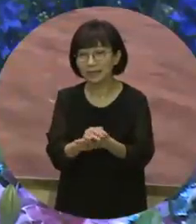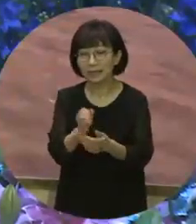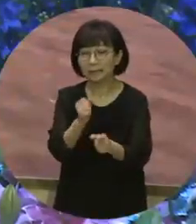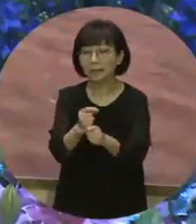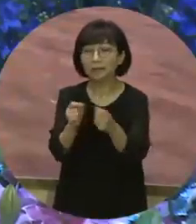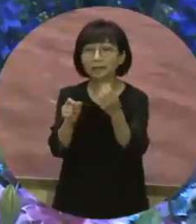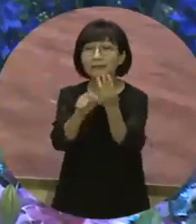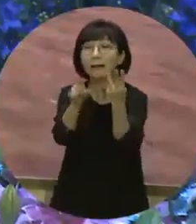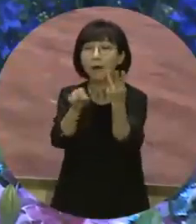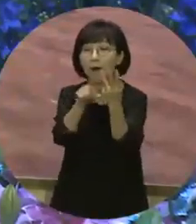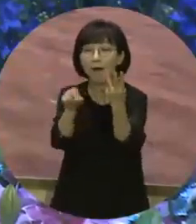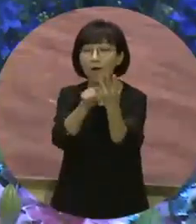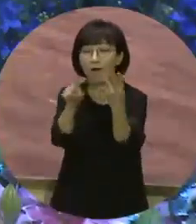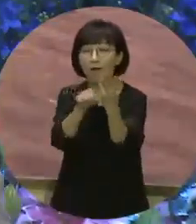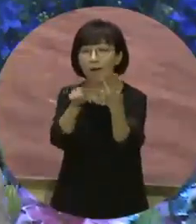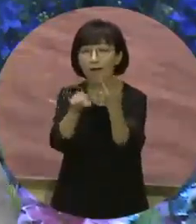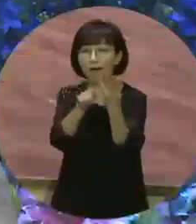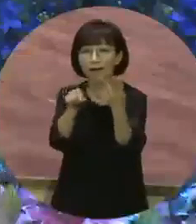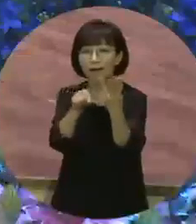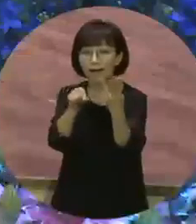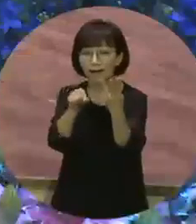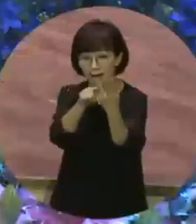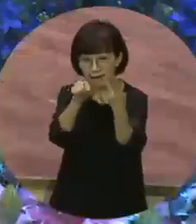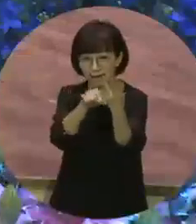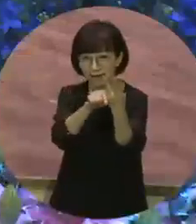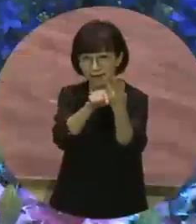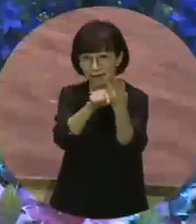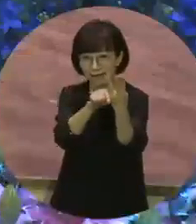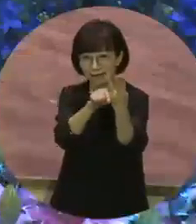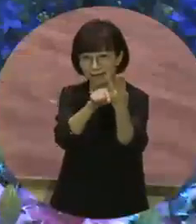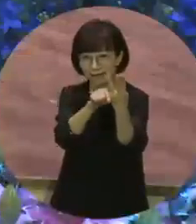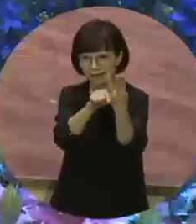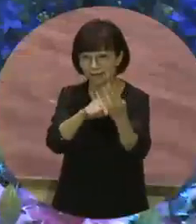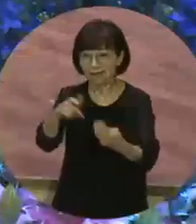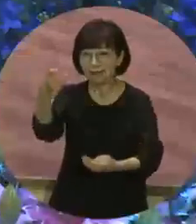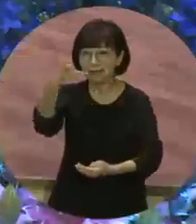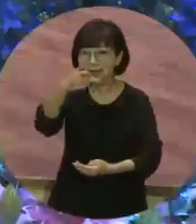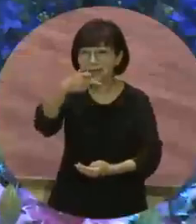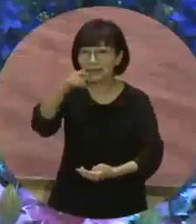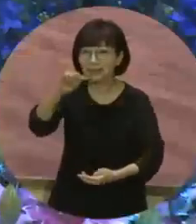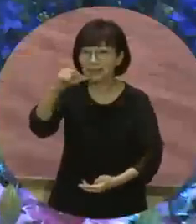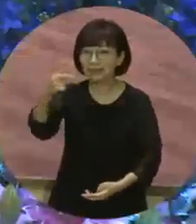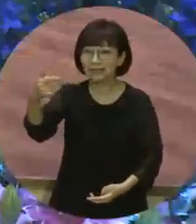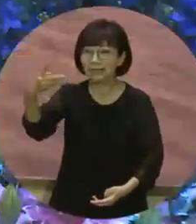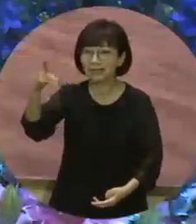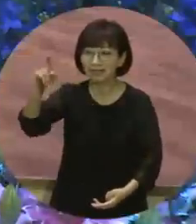3월달에 다 끝났어요. 3월달에 보세요. 그 킨텍스 주위에